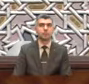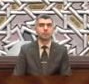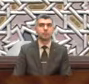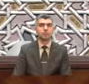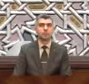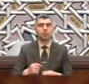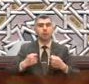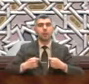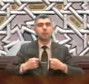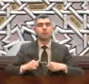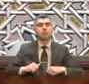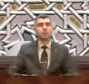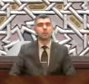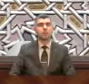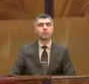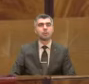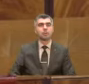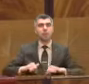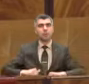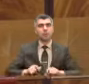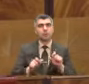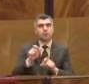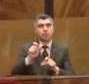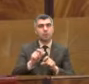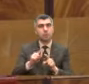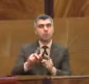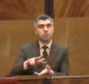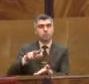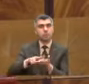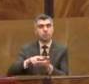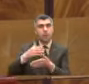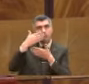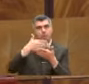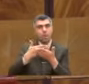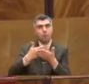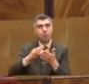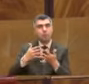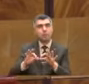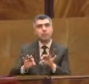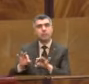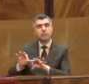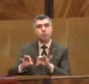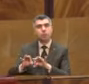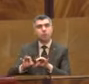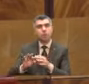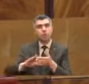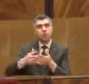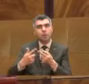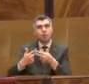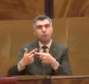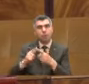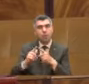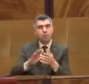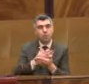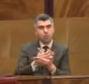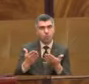سيد الرئيس، حضرات السيدات والسادة، اعتمد المغرب كما هو معلوم استراتيجية وطنية للتنمية المستدامة وفق مقاربة تشاركية